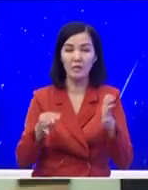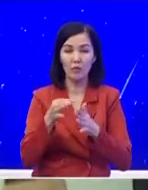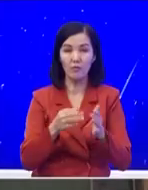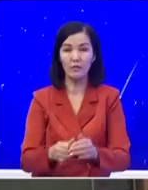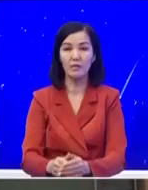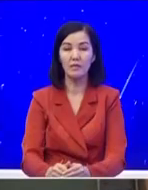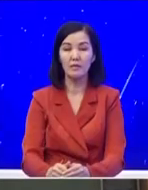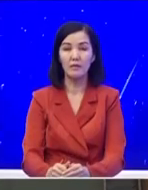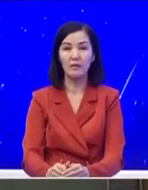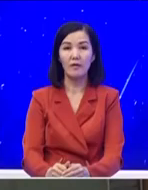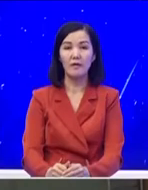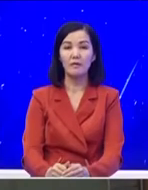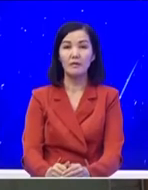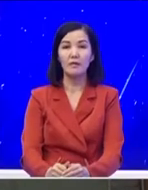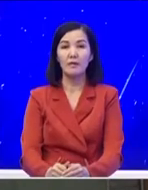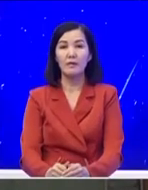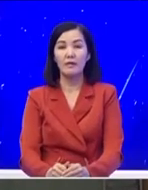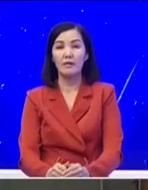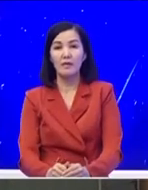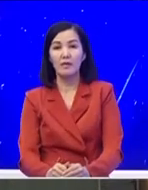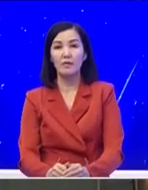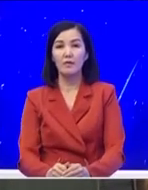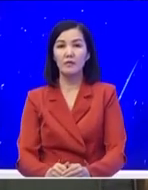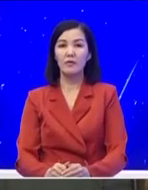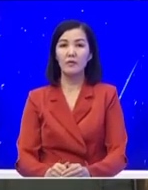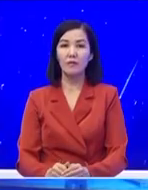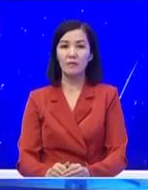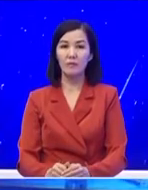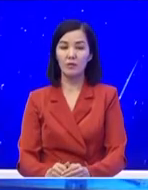области. Евгения Присяжная, Нуржан Муканов, телеканал ЖТСУ.